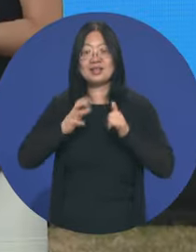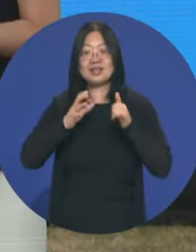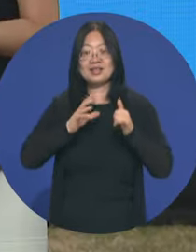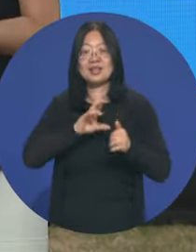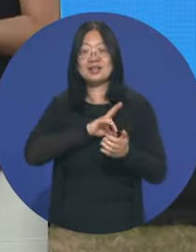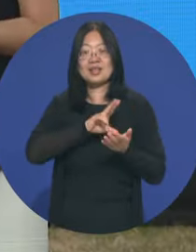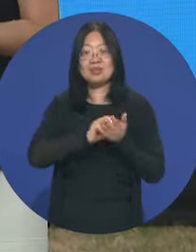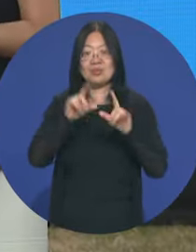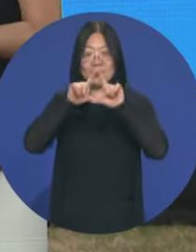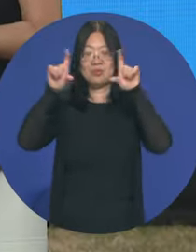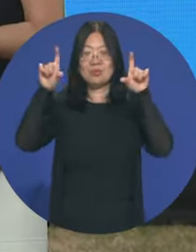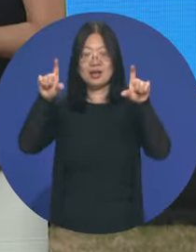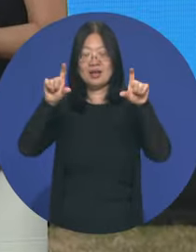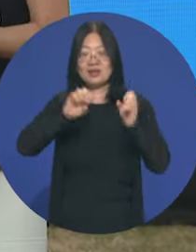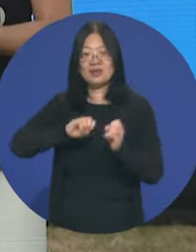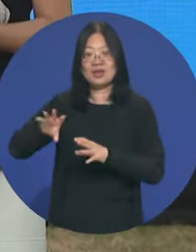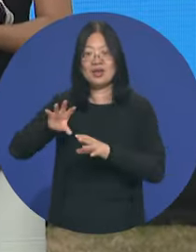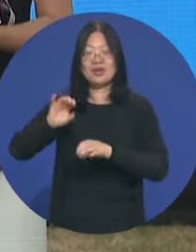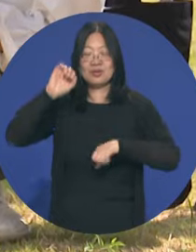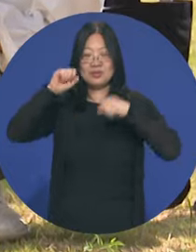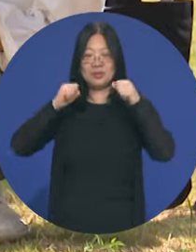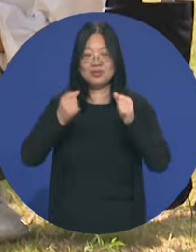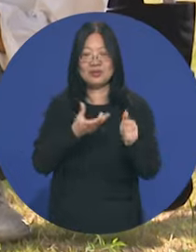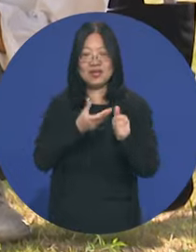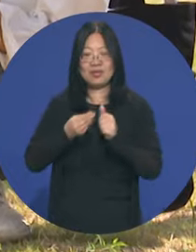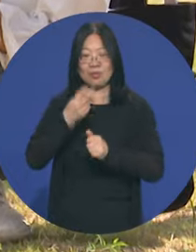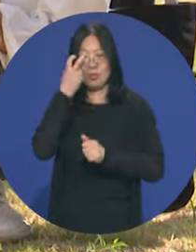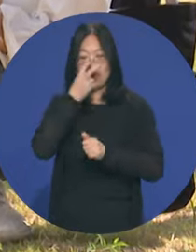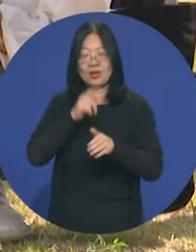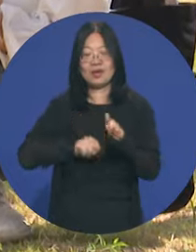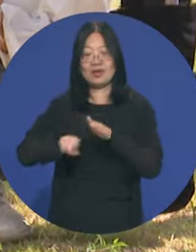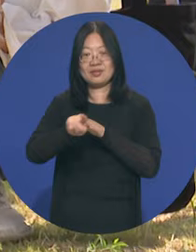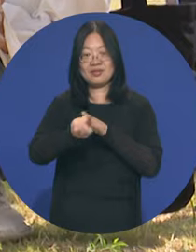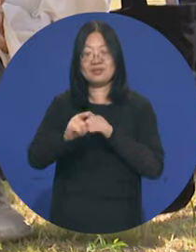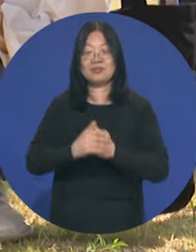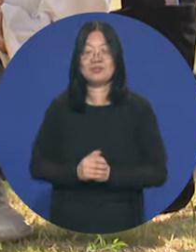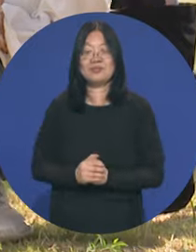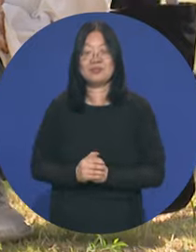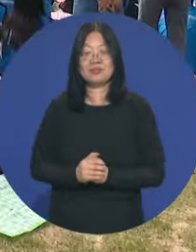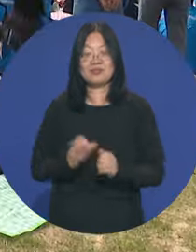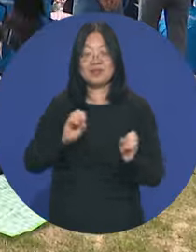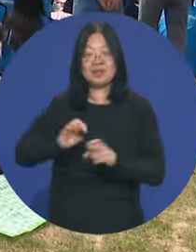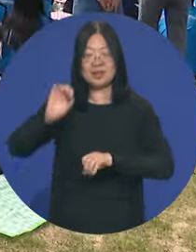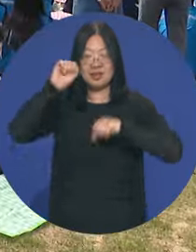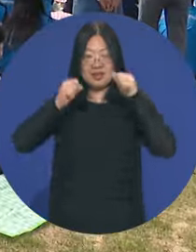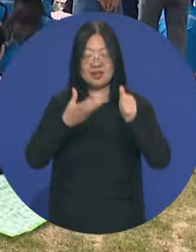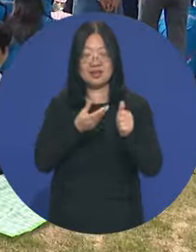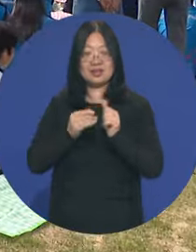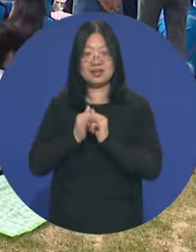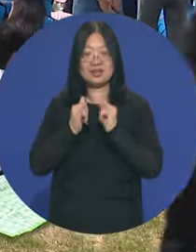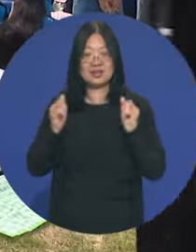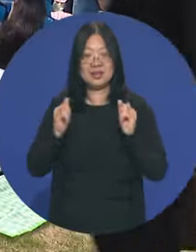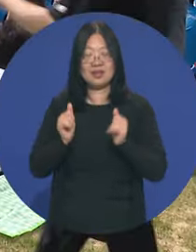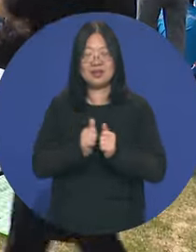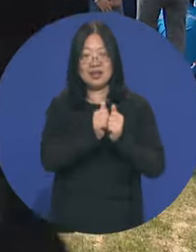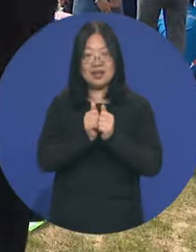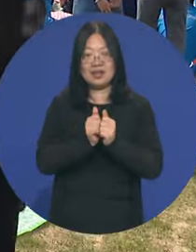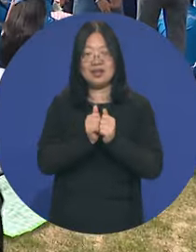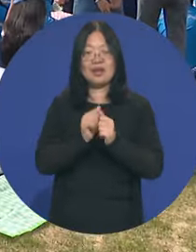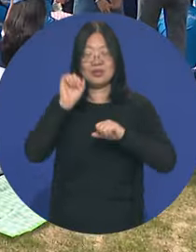행복한 세상이라는 슬로건과 함께 유기동물 보호와 입양에 앞장서고 있습니다. 이를 위해 유기동물